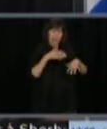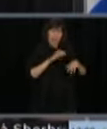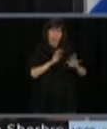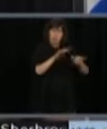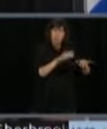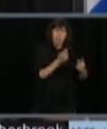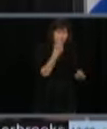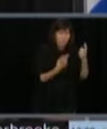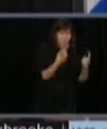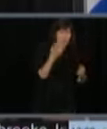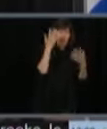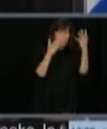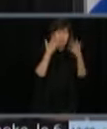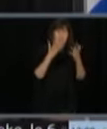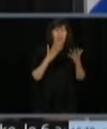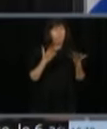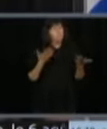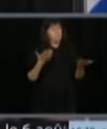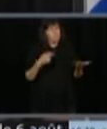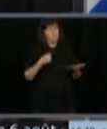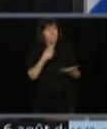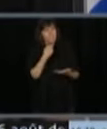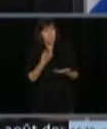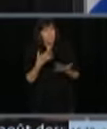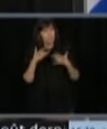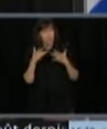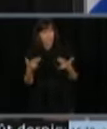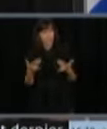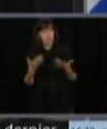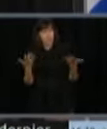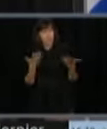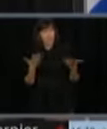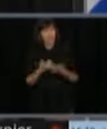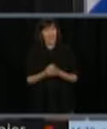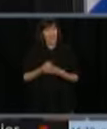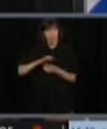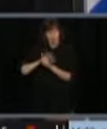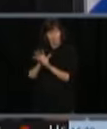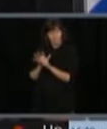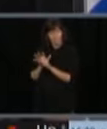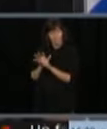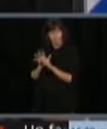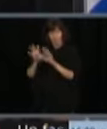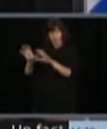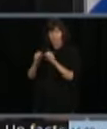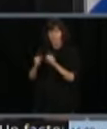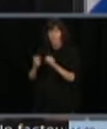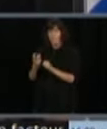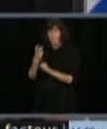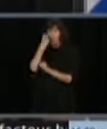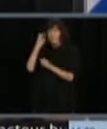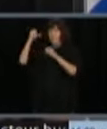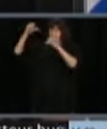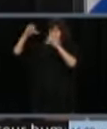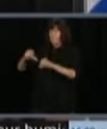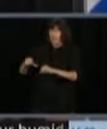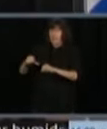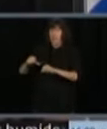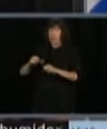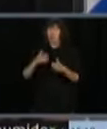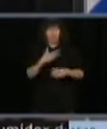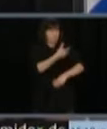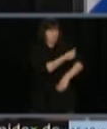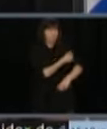clair, c'est pas mal plus risqué d'attraper la COVID que d'avoir des effets secondaires suite à